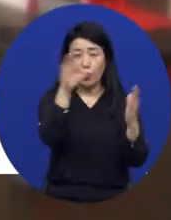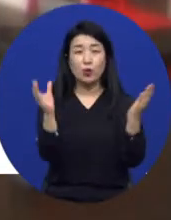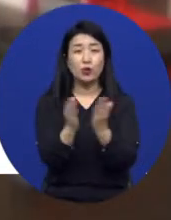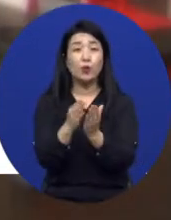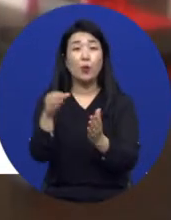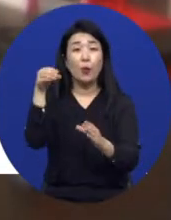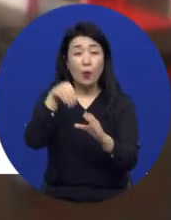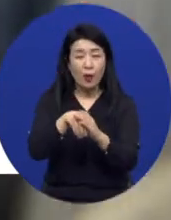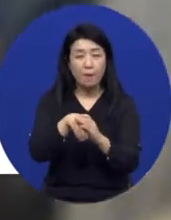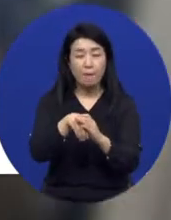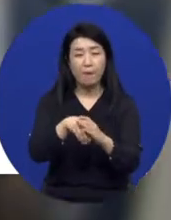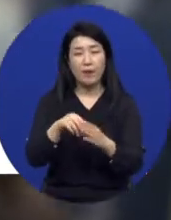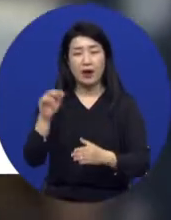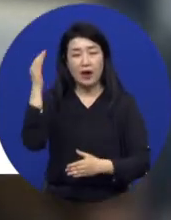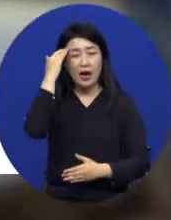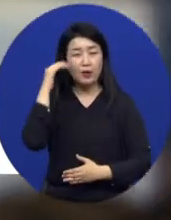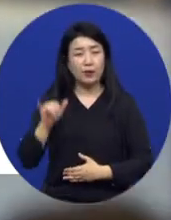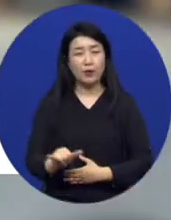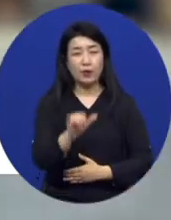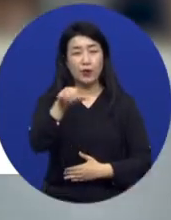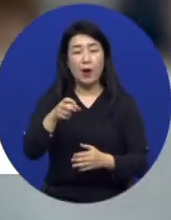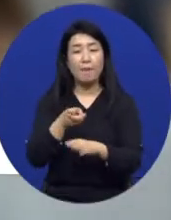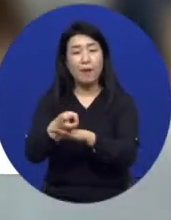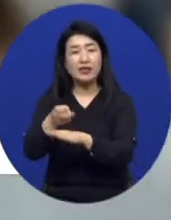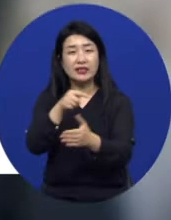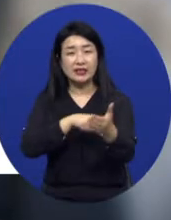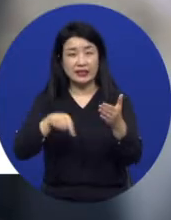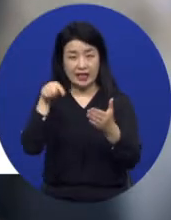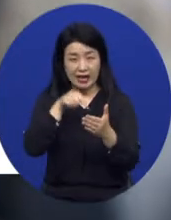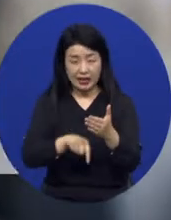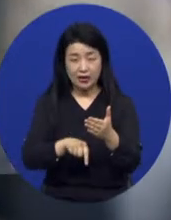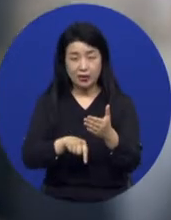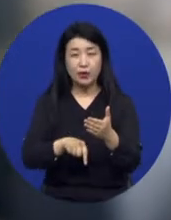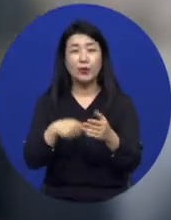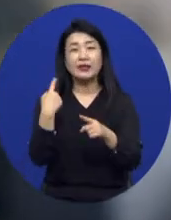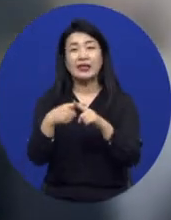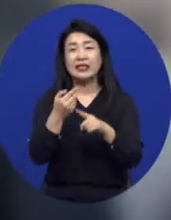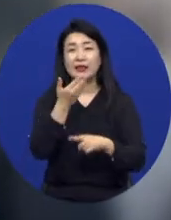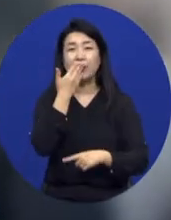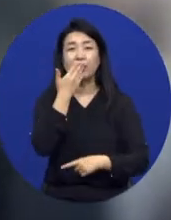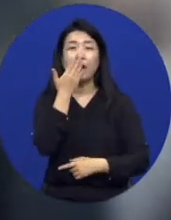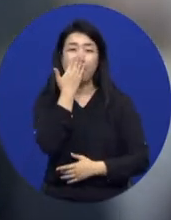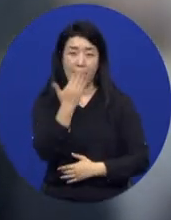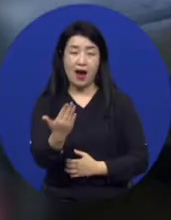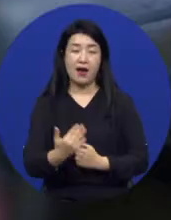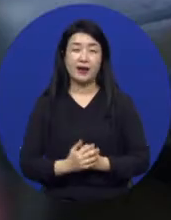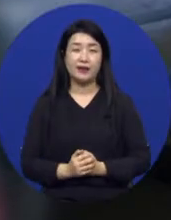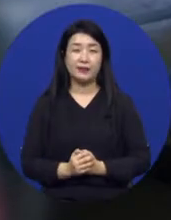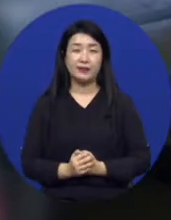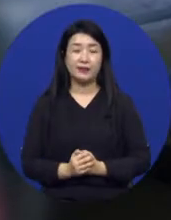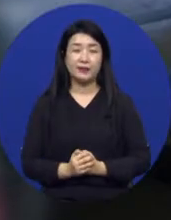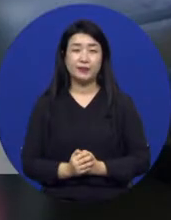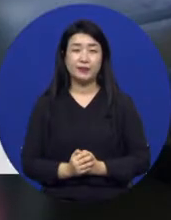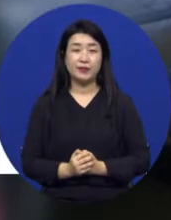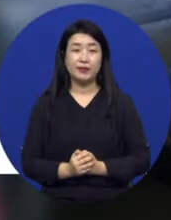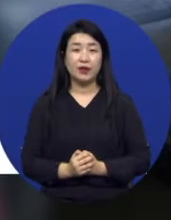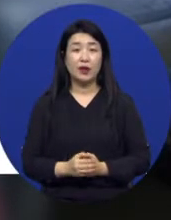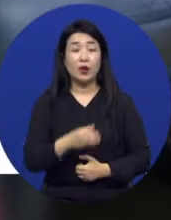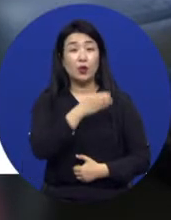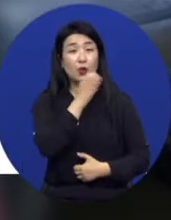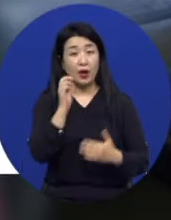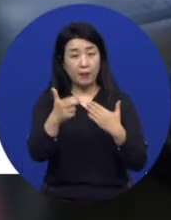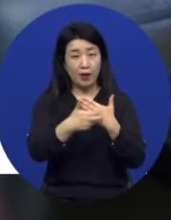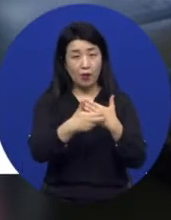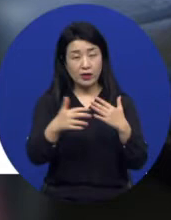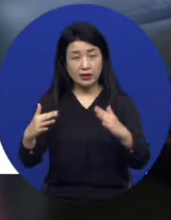포함해 국내선 항공기와 시외 버스 등 대중교통시설에서도 음식을 먹을 수 있게 됐습니다. 또